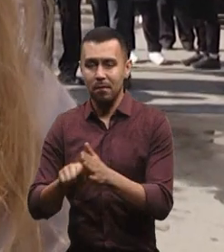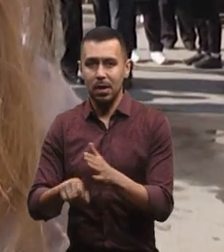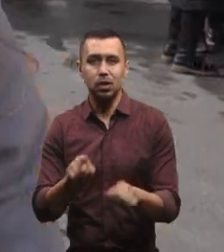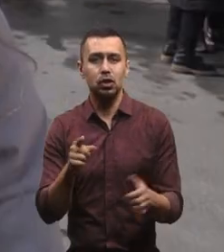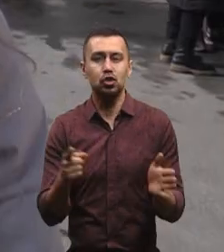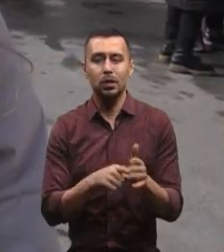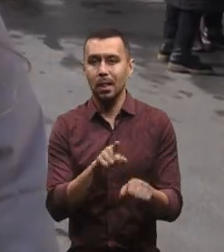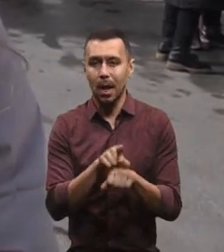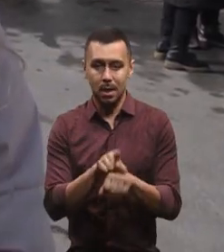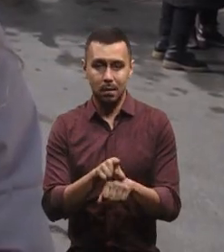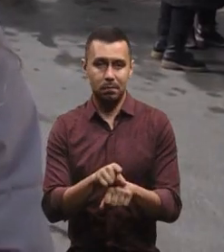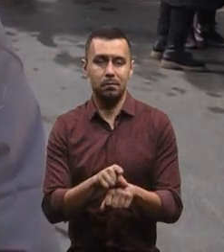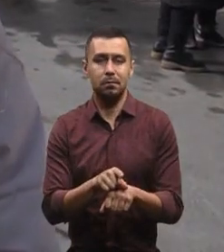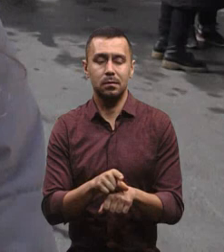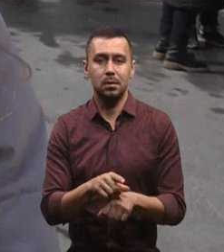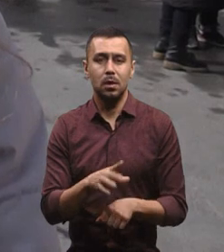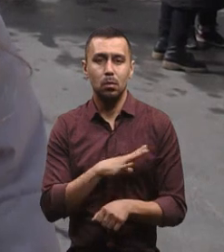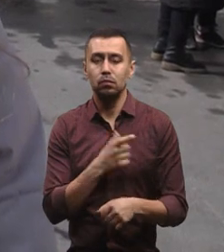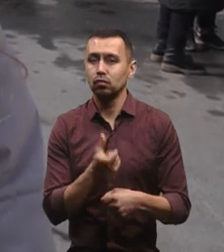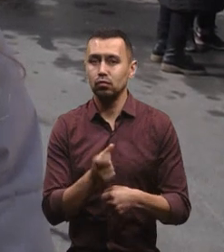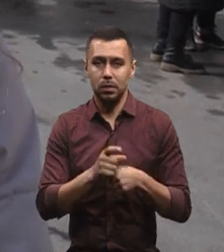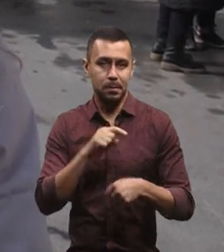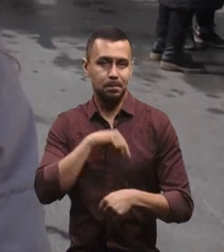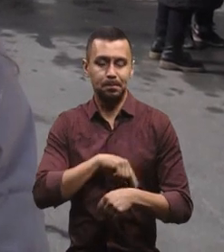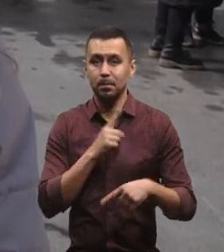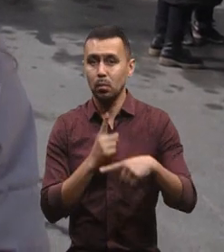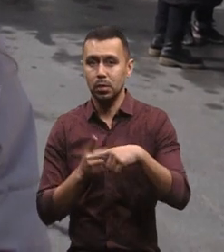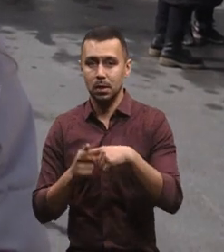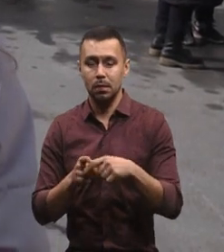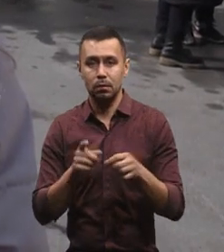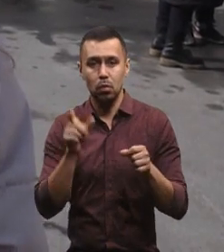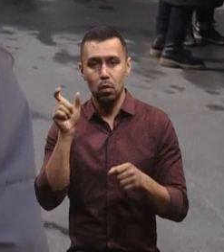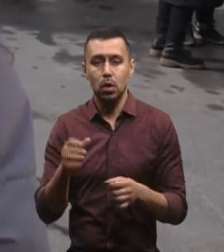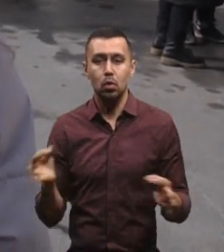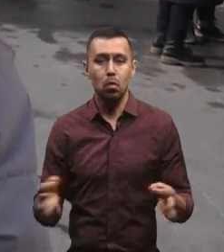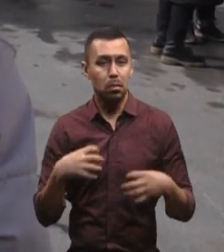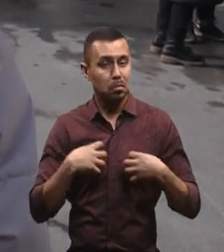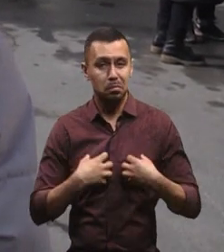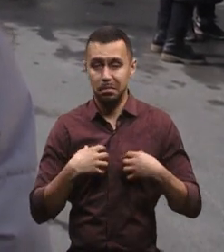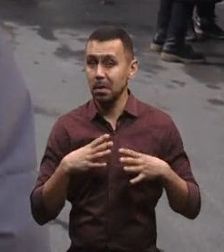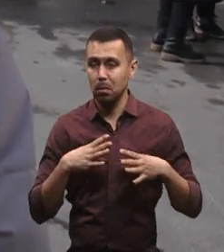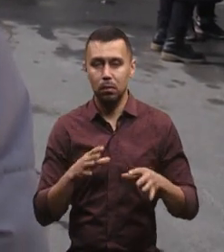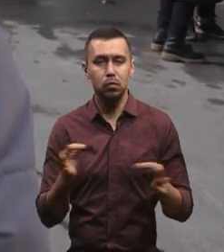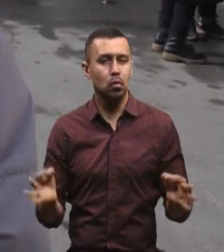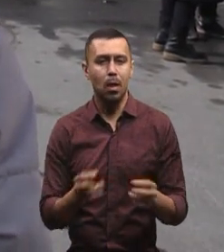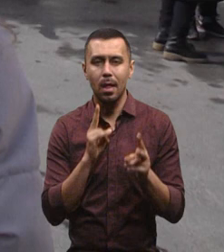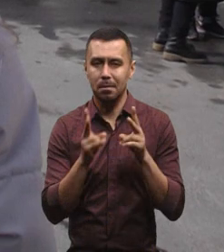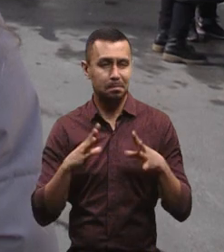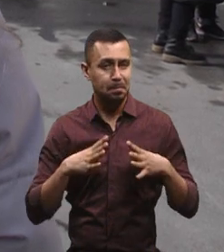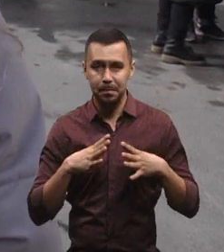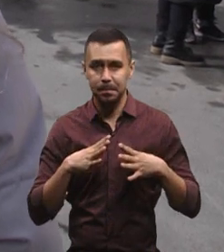танків сам. Був дуже позитивною людиною, він ніколи не сумував. Ніколи ні на що не